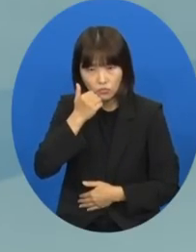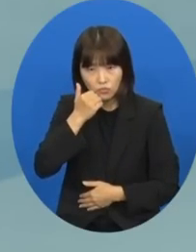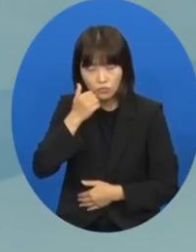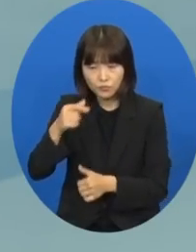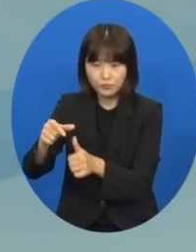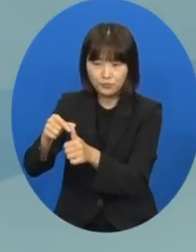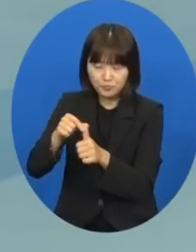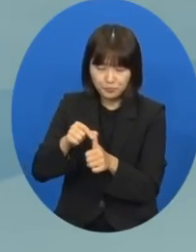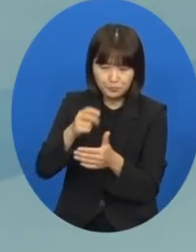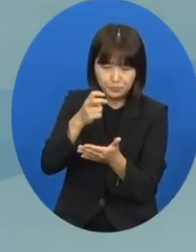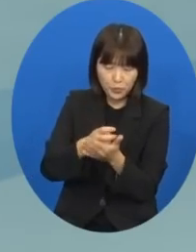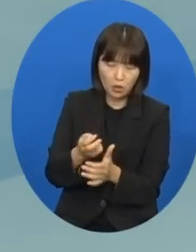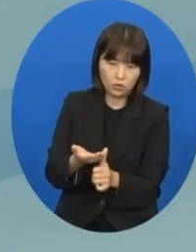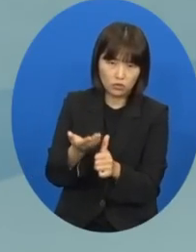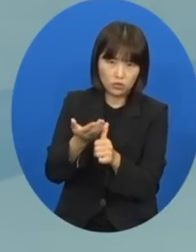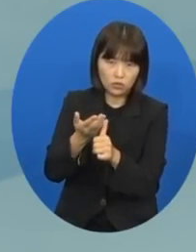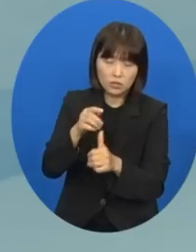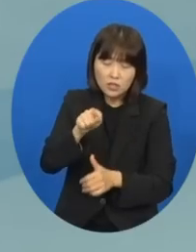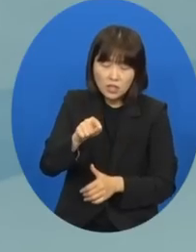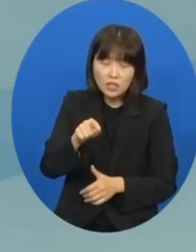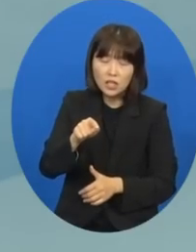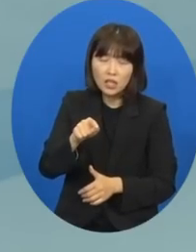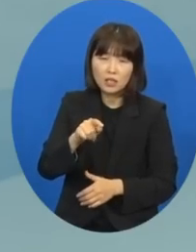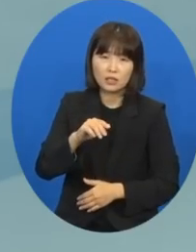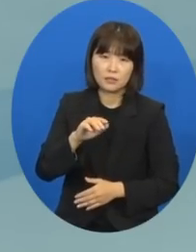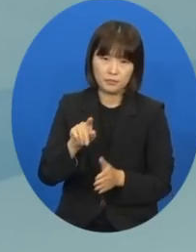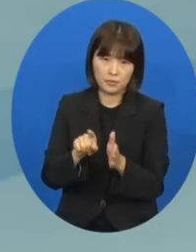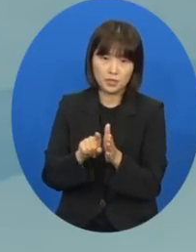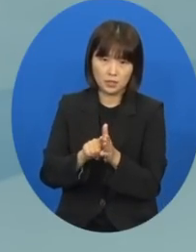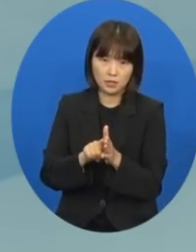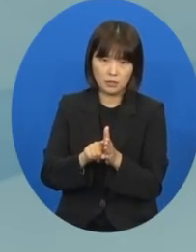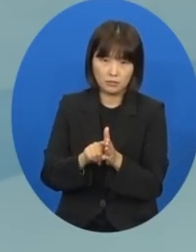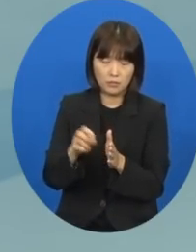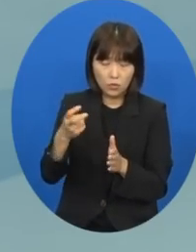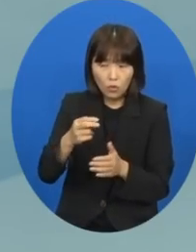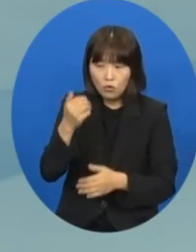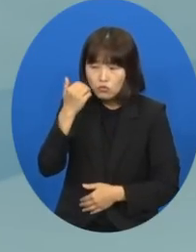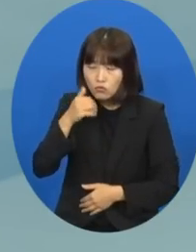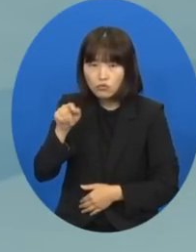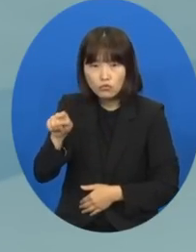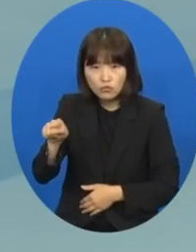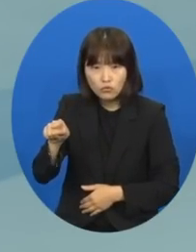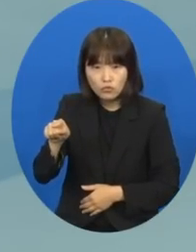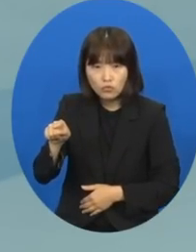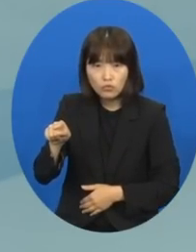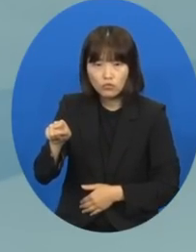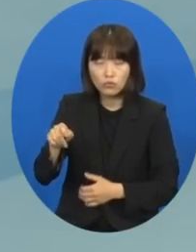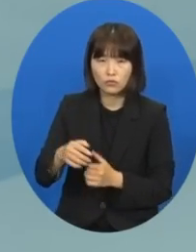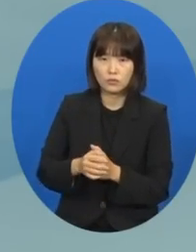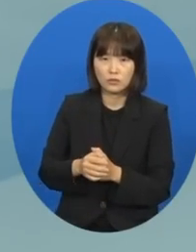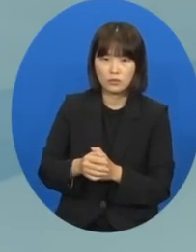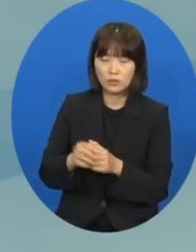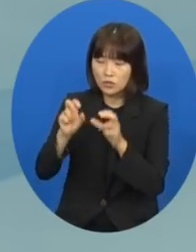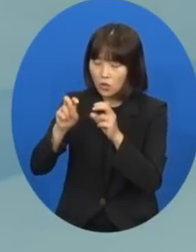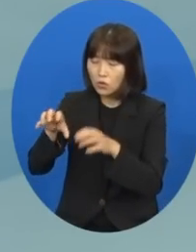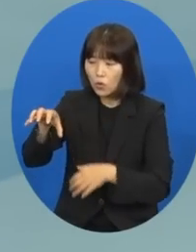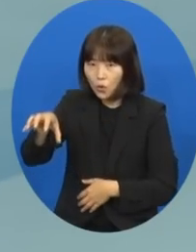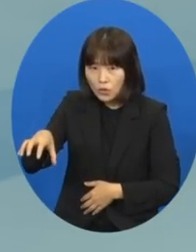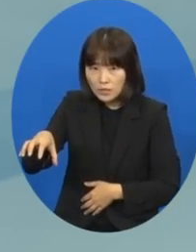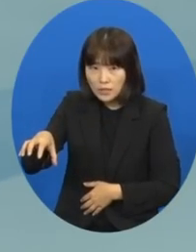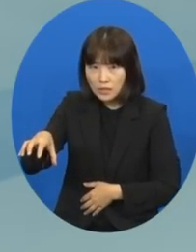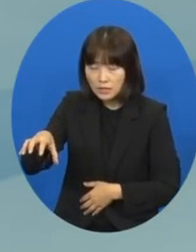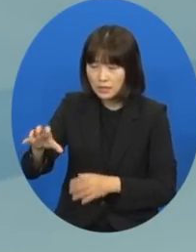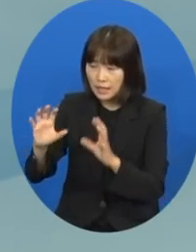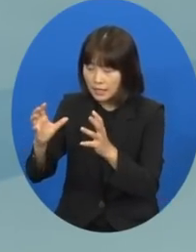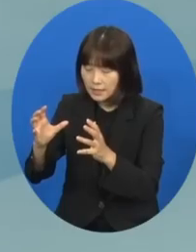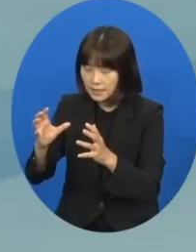것이 믿음입니다. 이게 이제 설명을 드릴 거예요. 누군가에게는 선교주의 아이들을 친자식처럼 사랑하는 것이